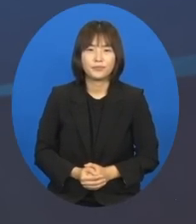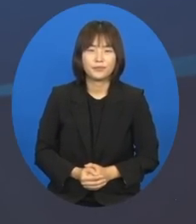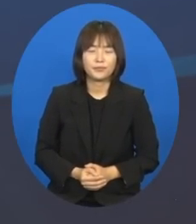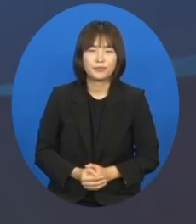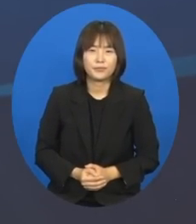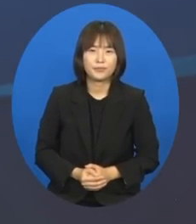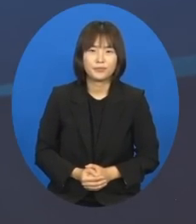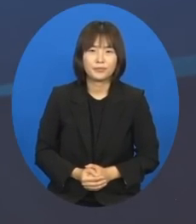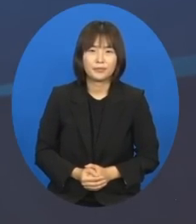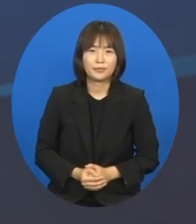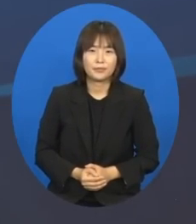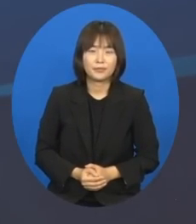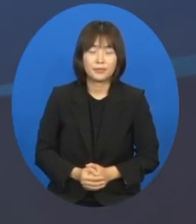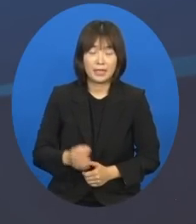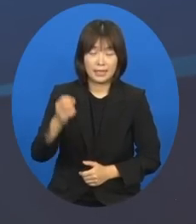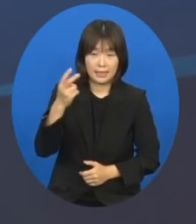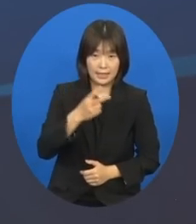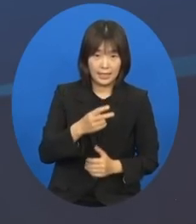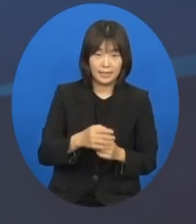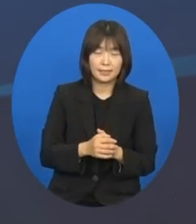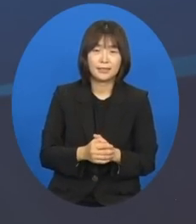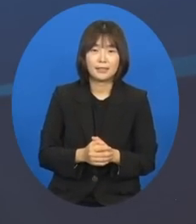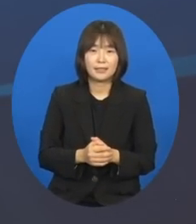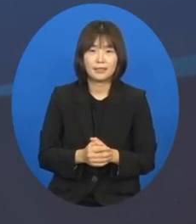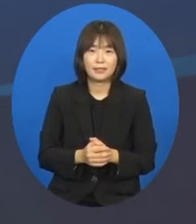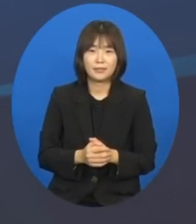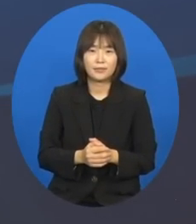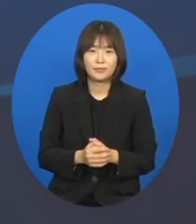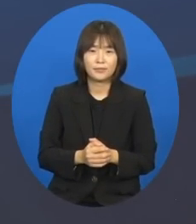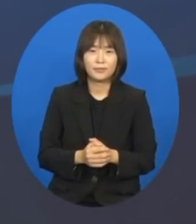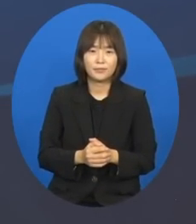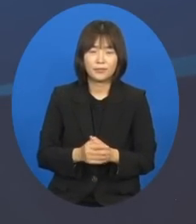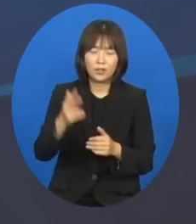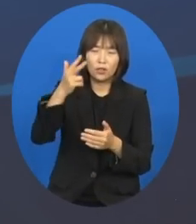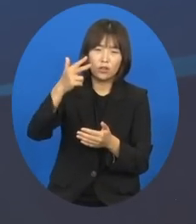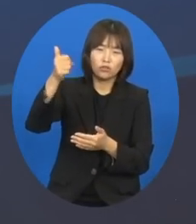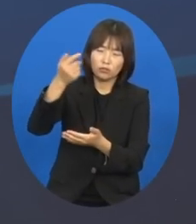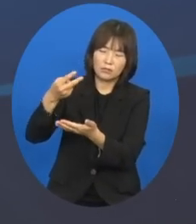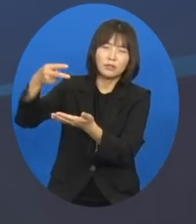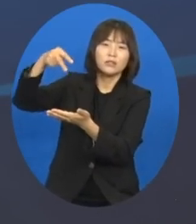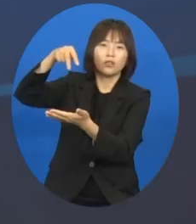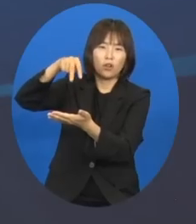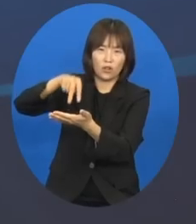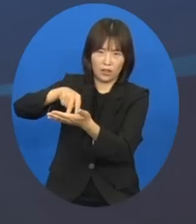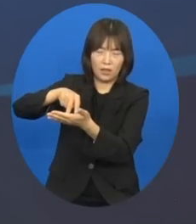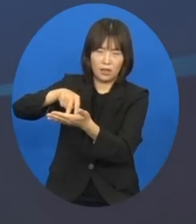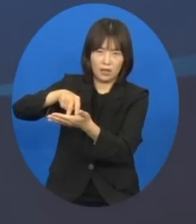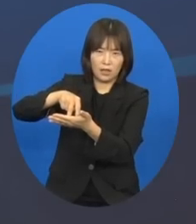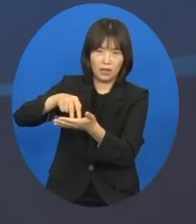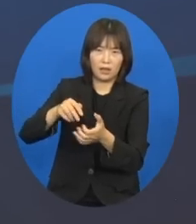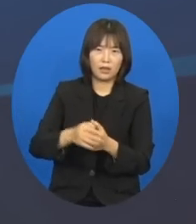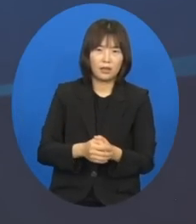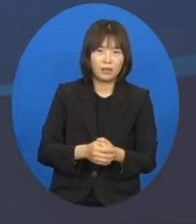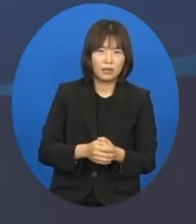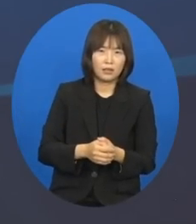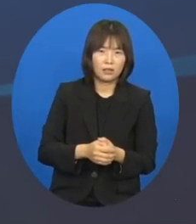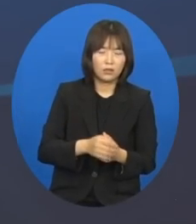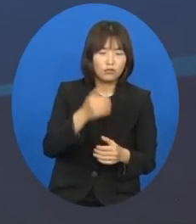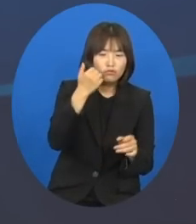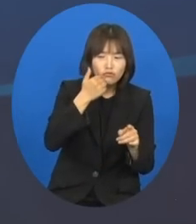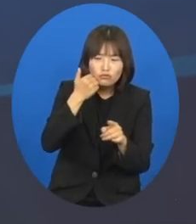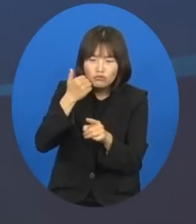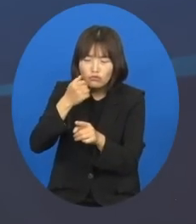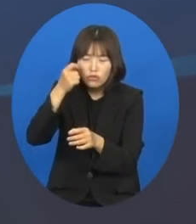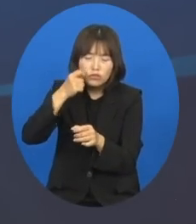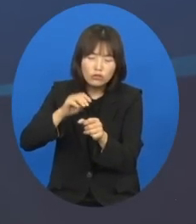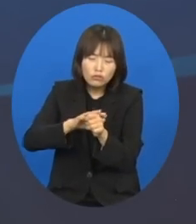다시 한번 앞에 구절을 주께서 일어나 기마목의이 아무개를 긍휼히